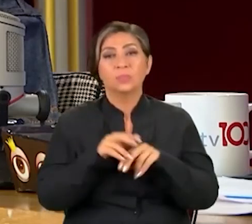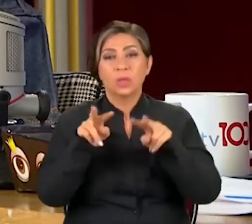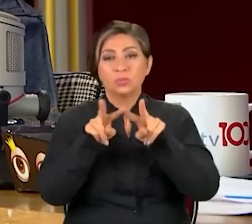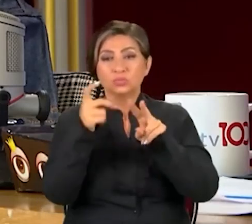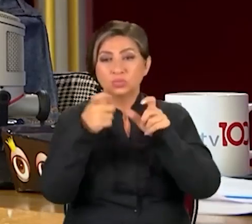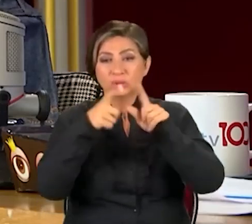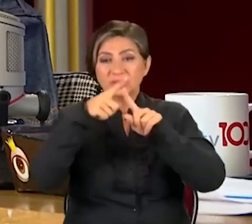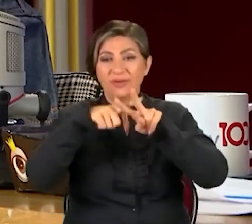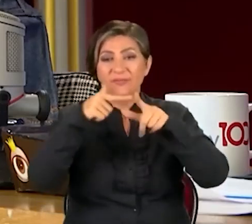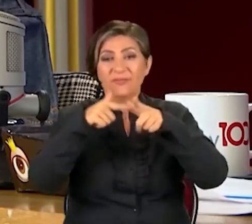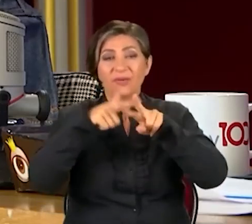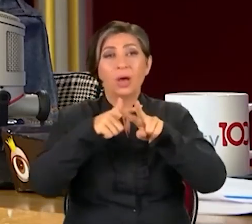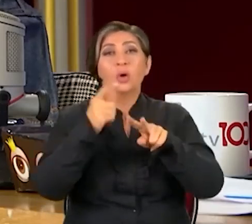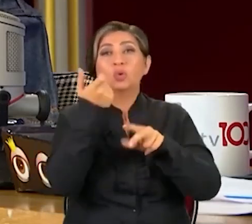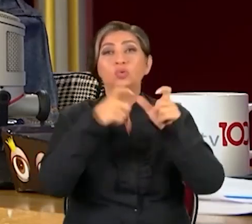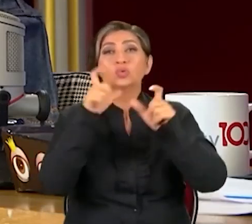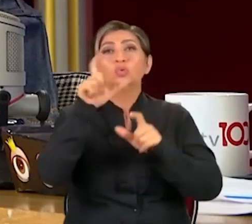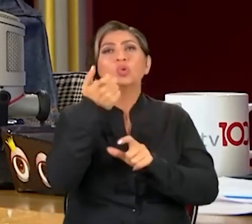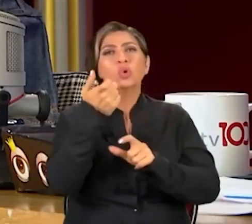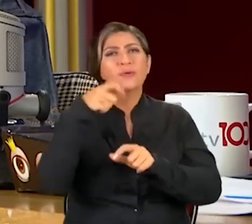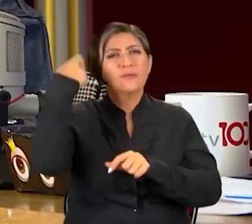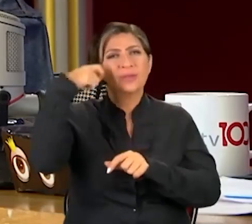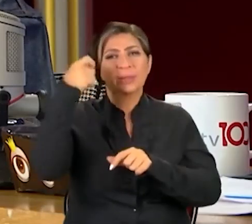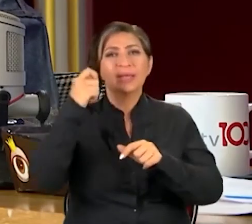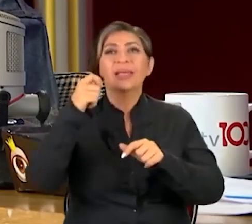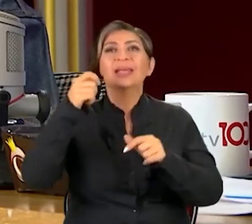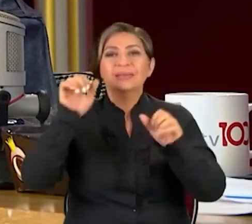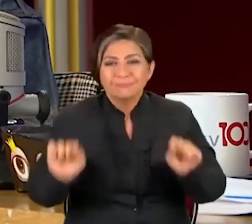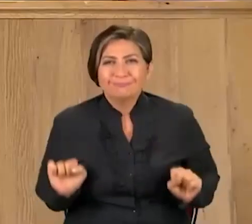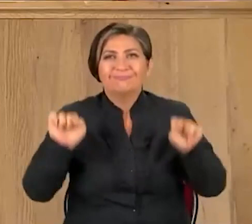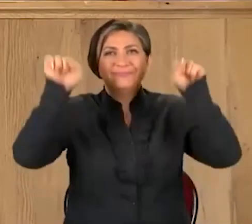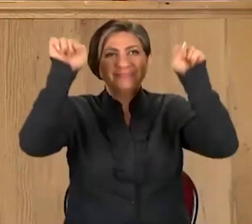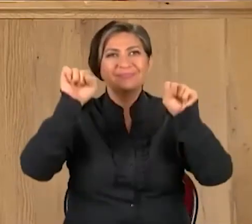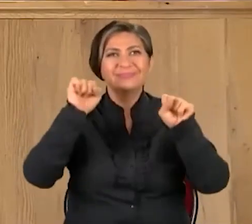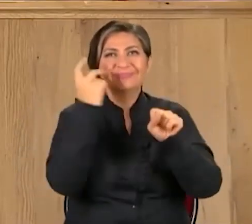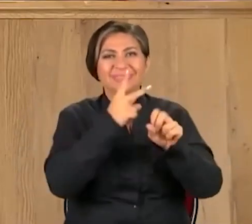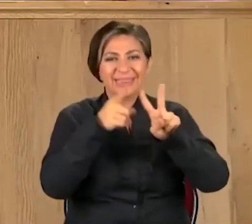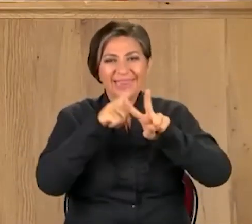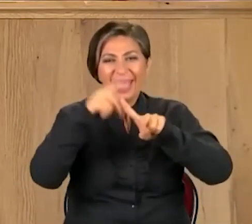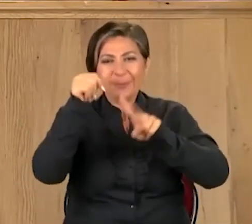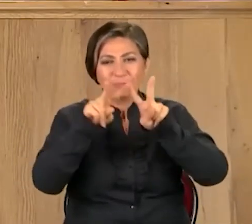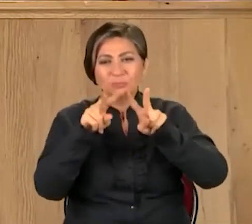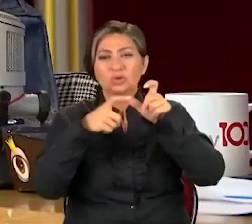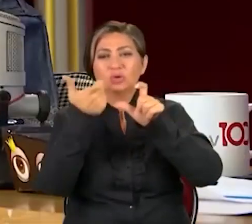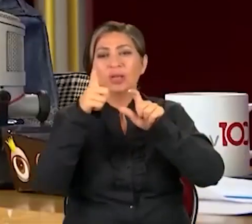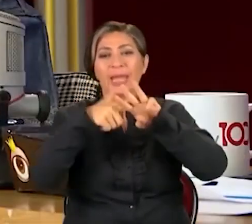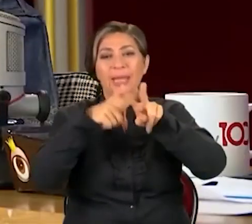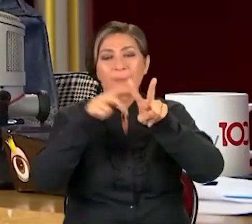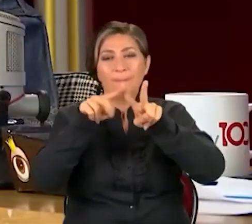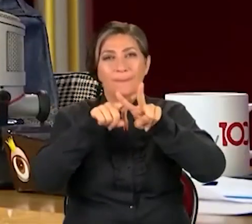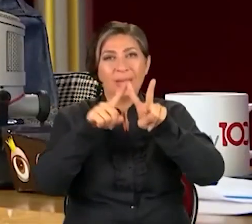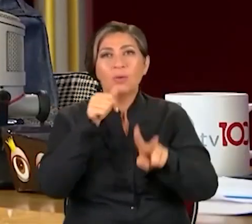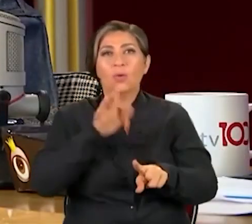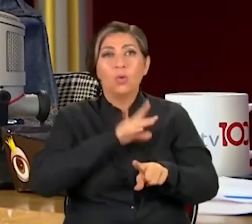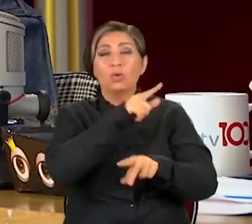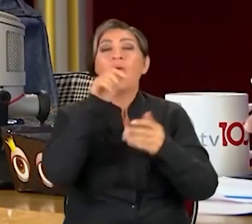Mustafa Uslu'nun abinin bir filmi var, Naim Süleymanoğlu diye. Evet. Ona bir tane yaptık. Hafta sonu